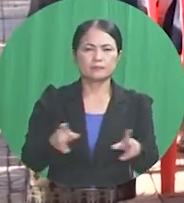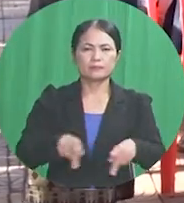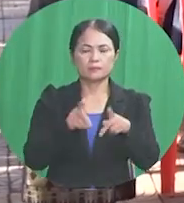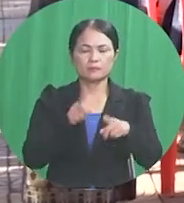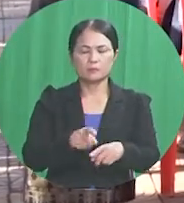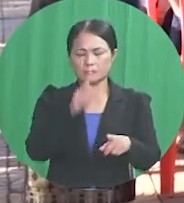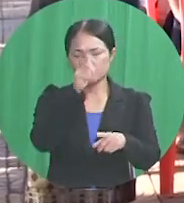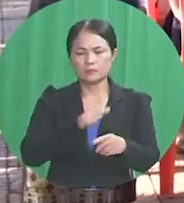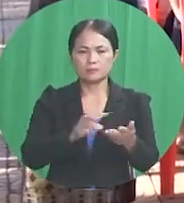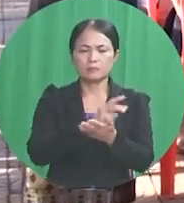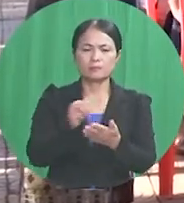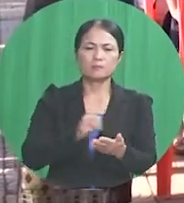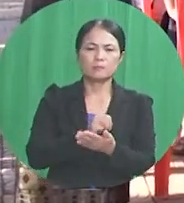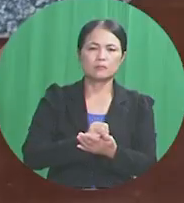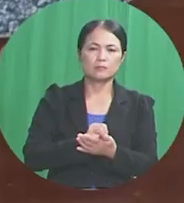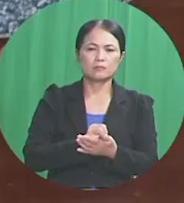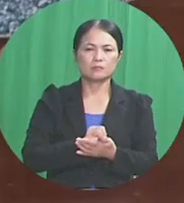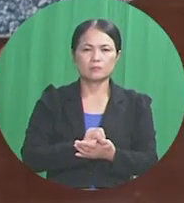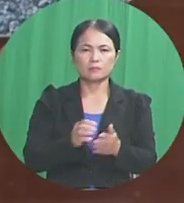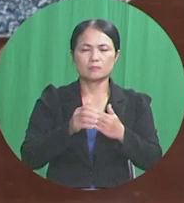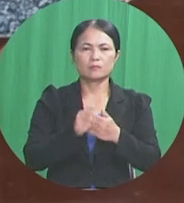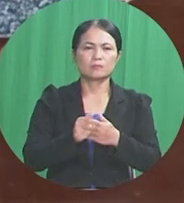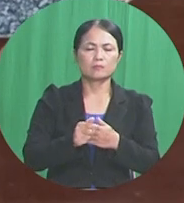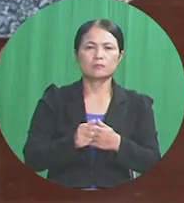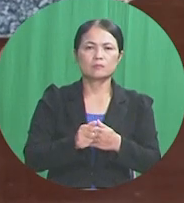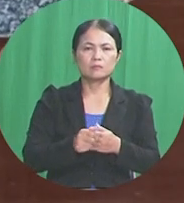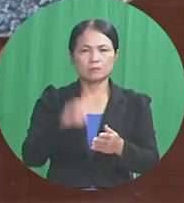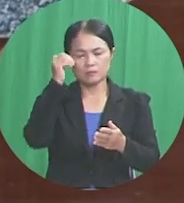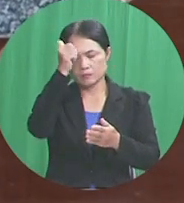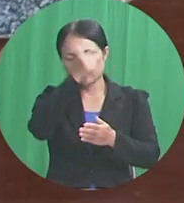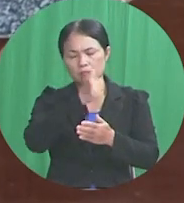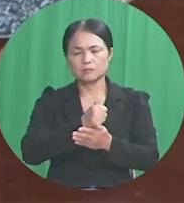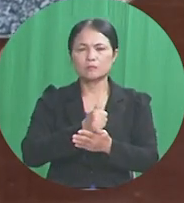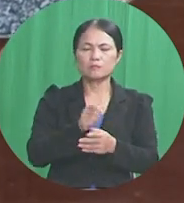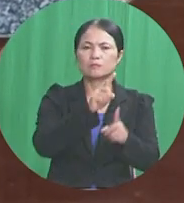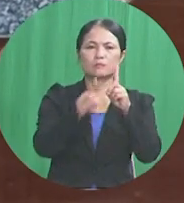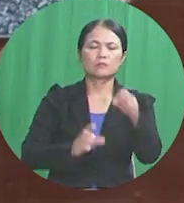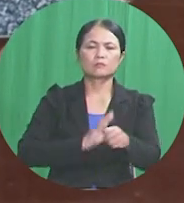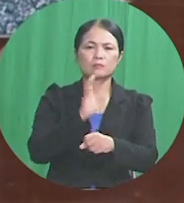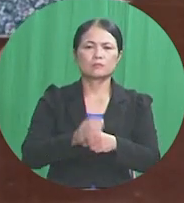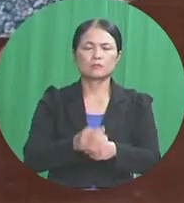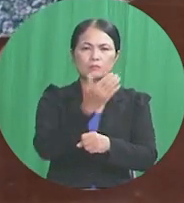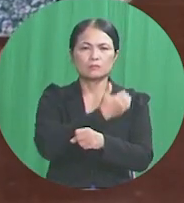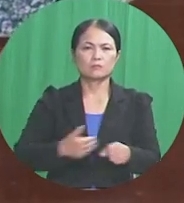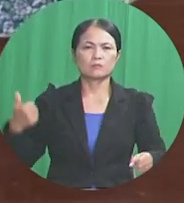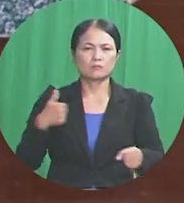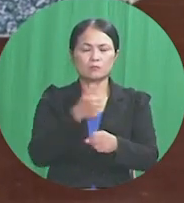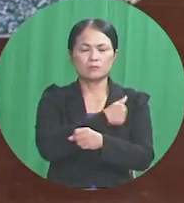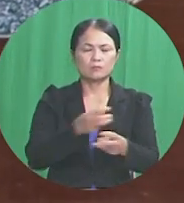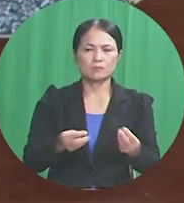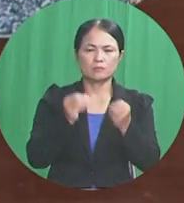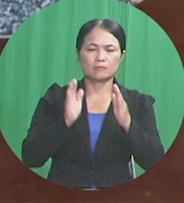าศหนุ่มหรือจมเตี้ยกระเตะสังกะหะบันเด็ดบานปลอมน้อมในเศกใดนักระลึกหนึ่งกาสะสู้สกตุกปีสำได้ได้โจนิยุรัฐม